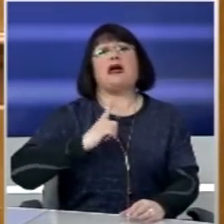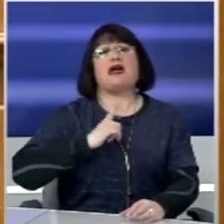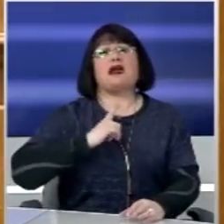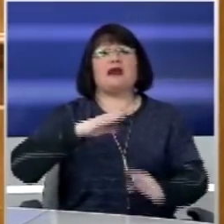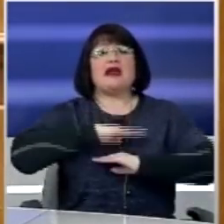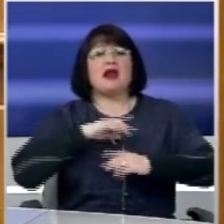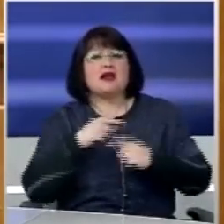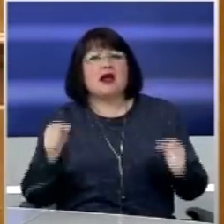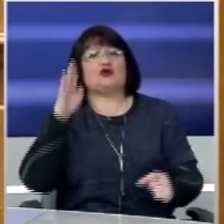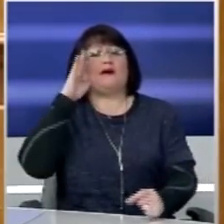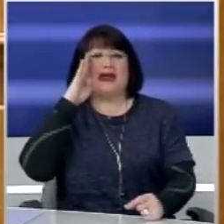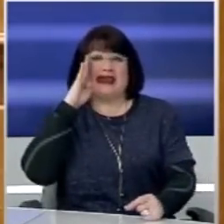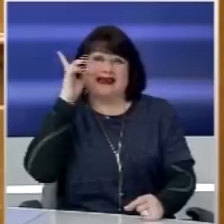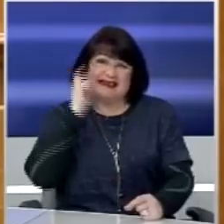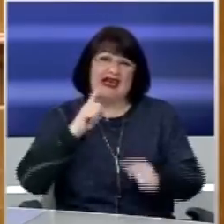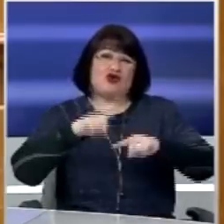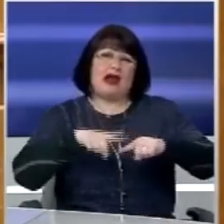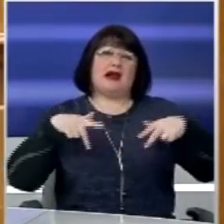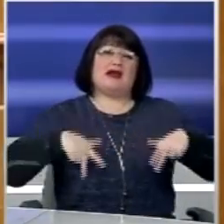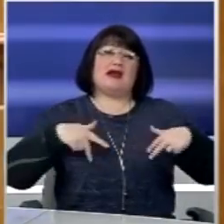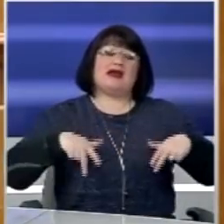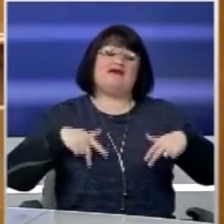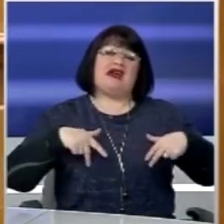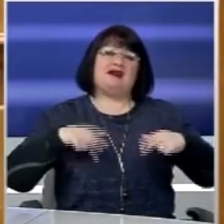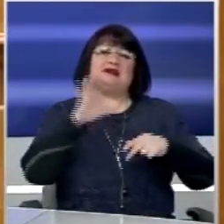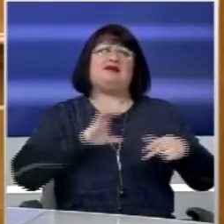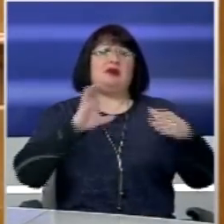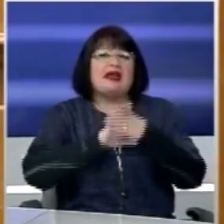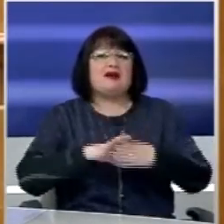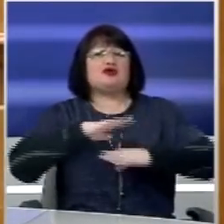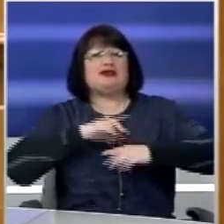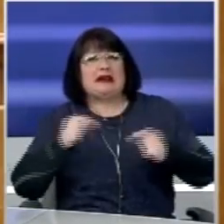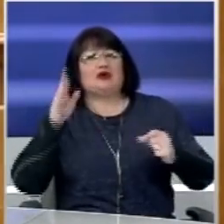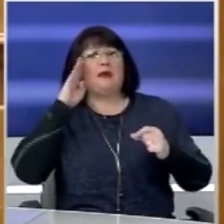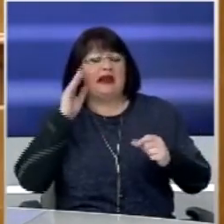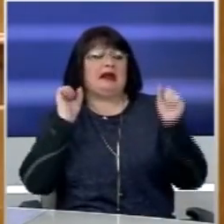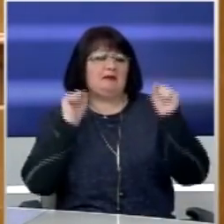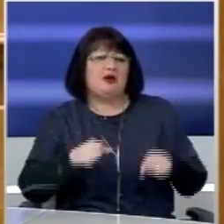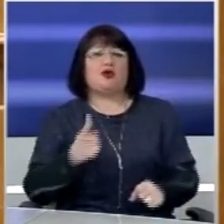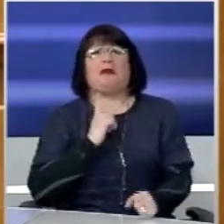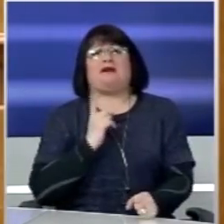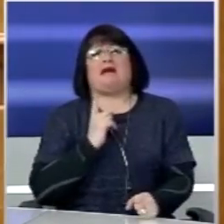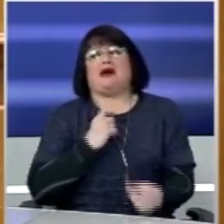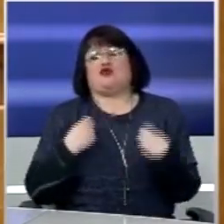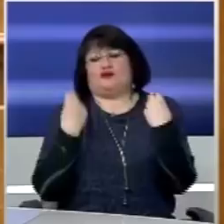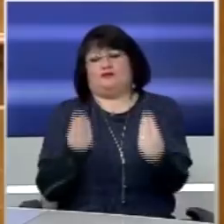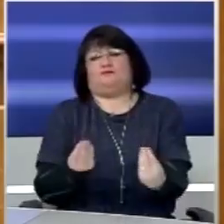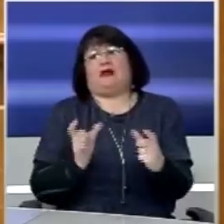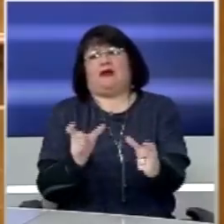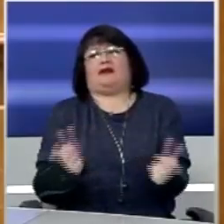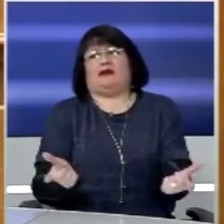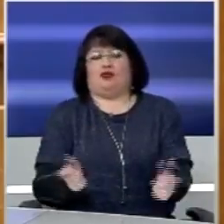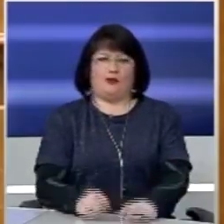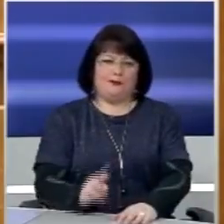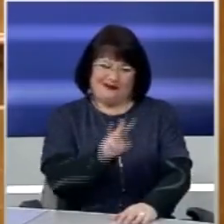ΝΑΤΟ, τις Ηνωμένες Πολιτείες, την Ευρωπαϊκή Ένωση, τους σχεδιασμούς τους. Αυτό συμβαίνει ακριβώς γιατί και οι δυο σας έχετε την